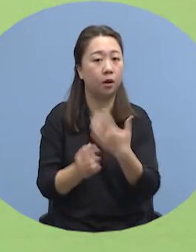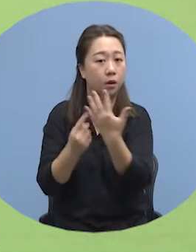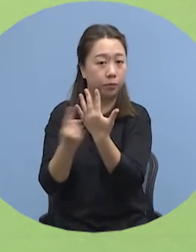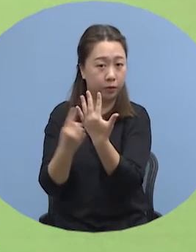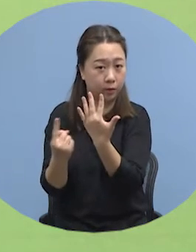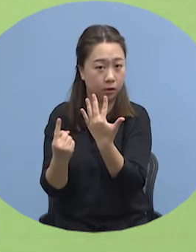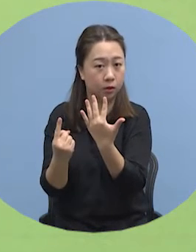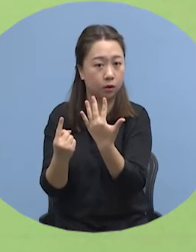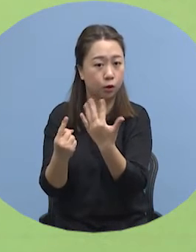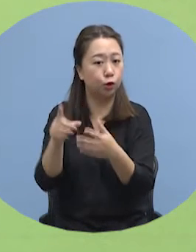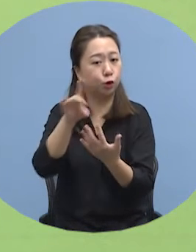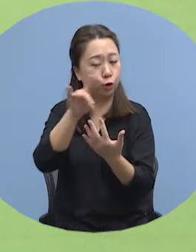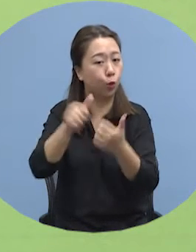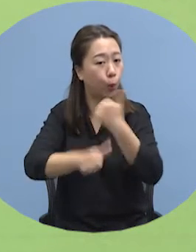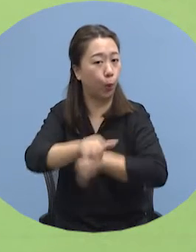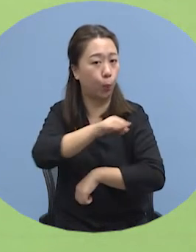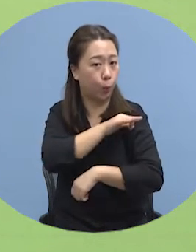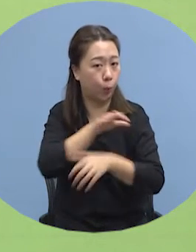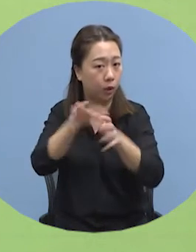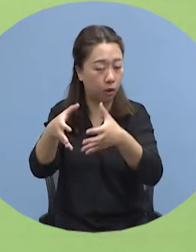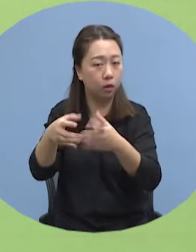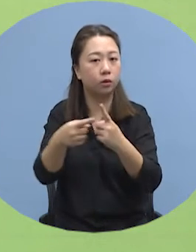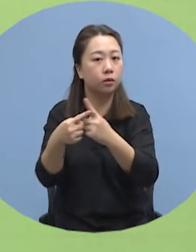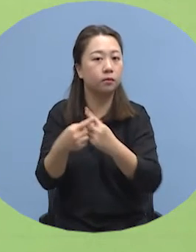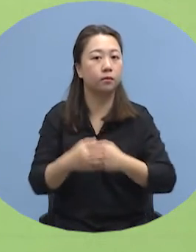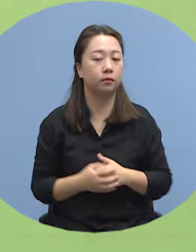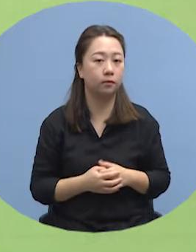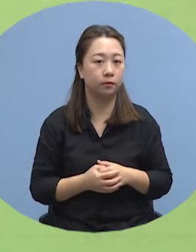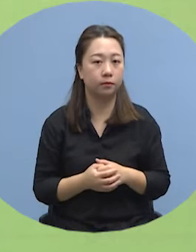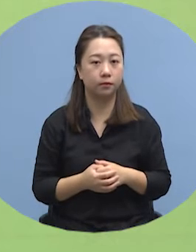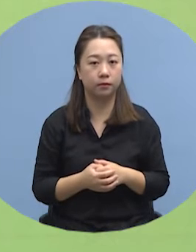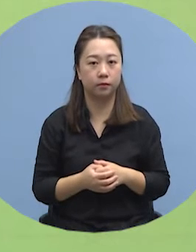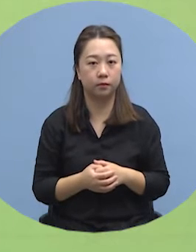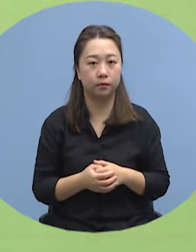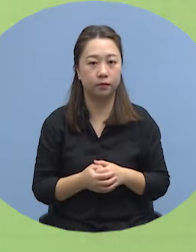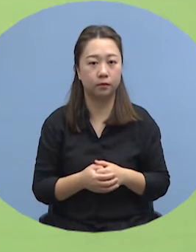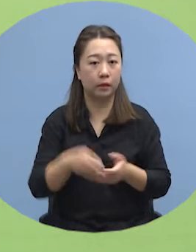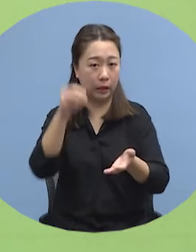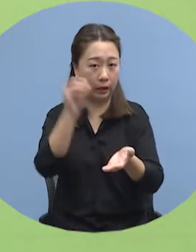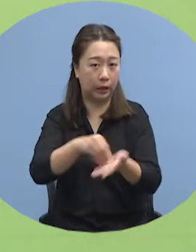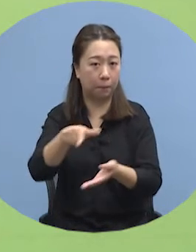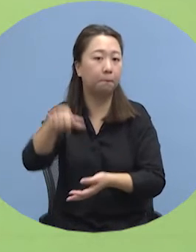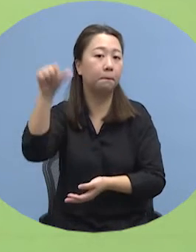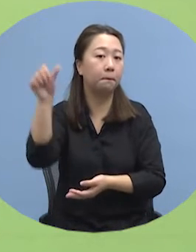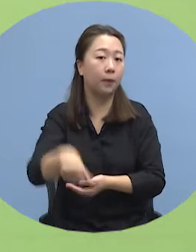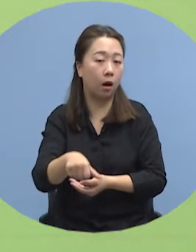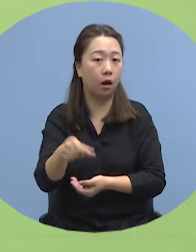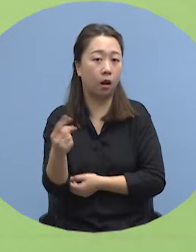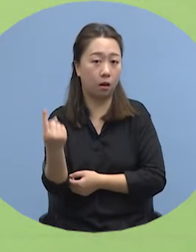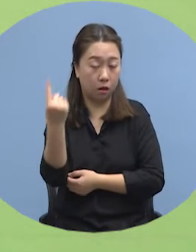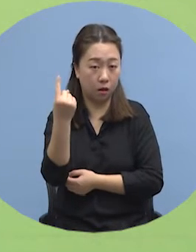51位選舉委員會界別的候選人。被裁定資格無效的